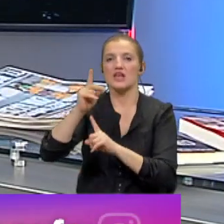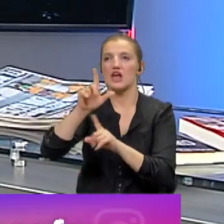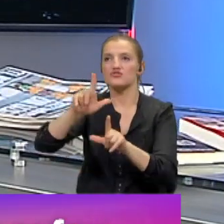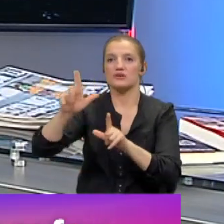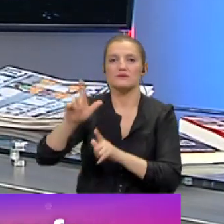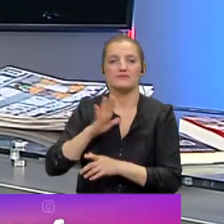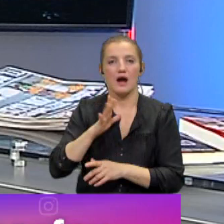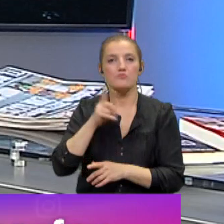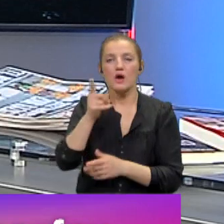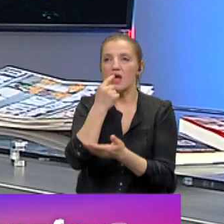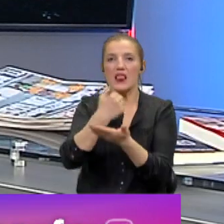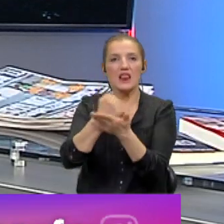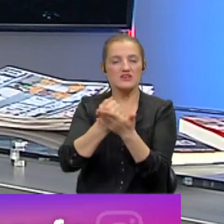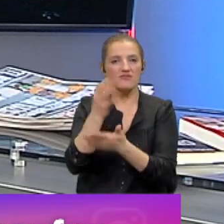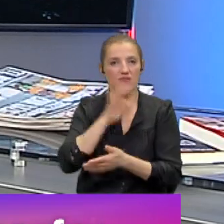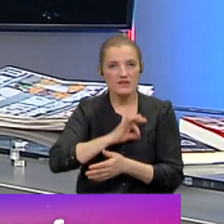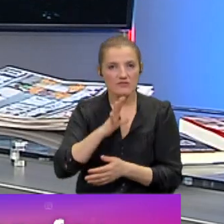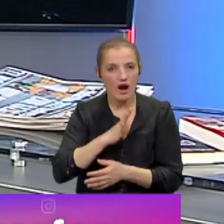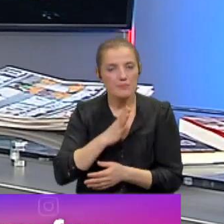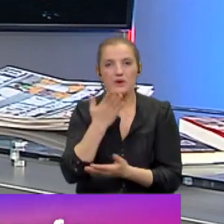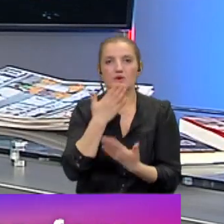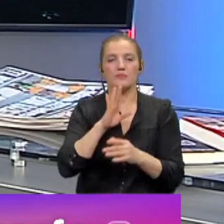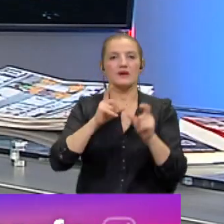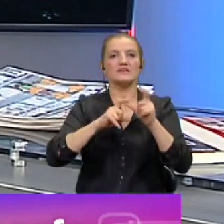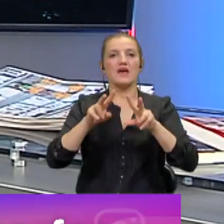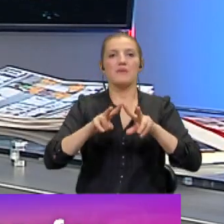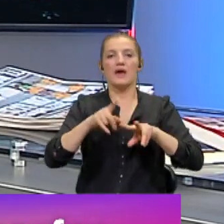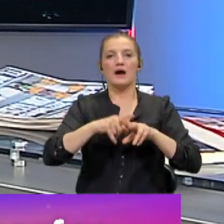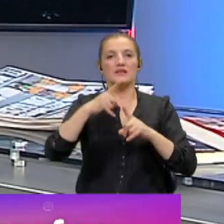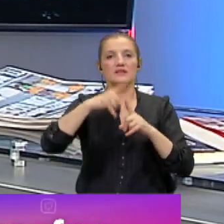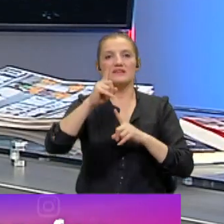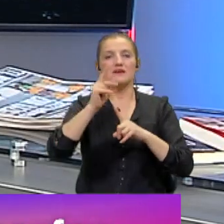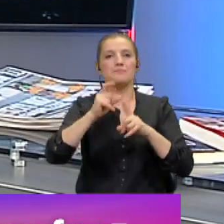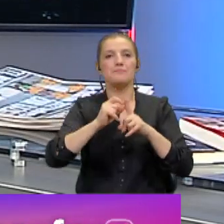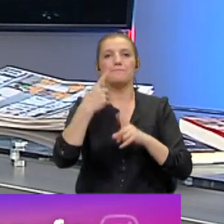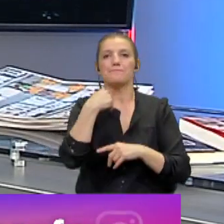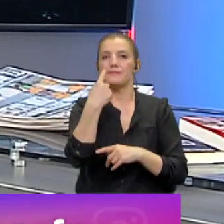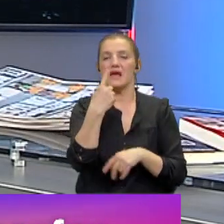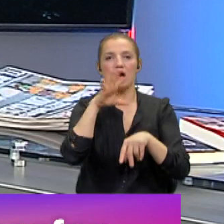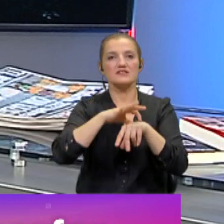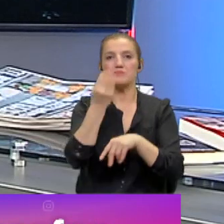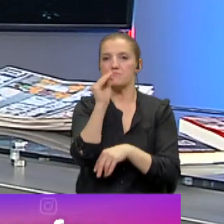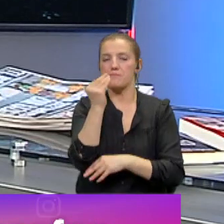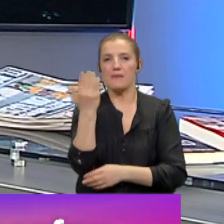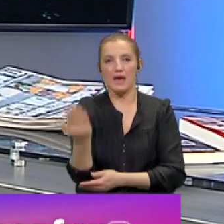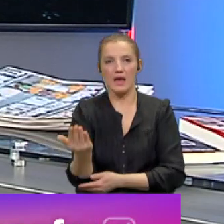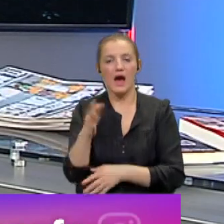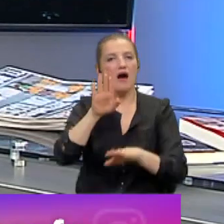bu ilaçlar fayda ediyor mu etmiyor mu bakın sevmeye atip bir hastası bir bebeğimiz bir çocuğumuz